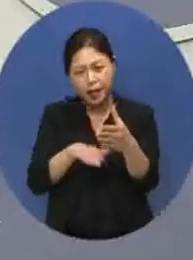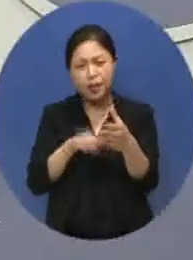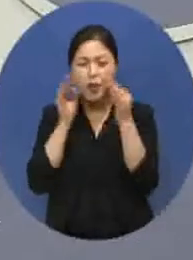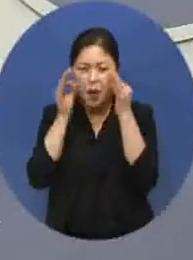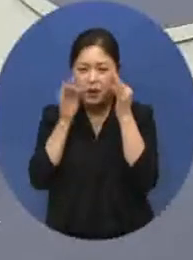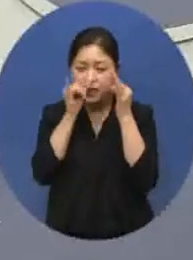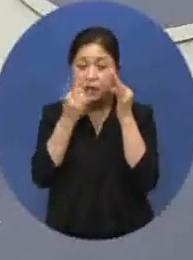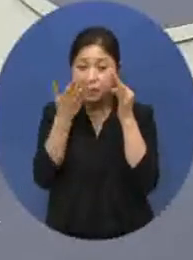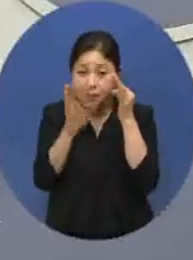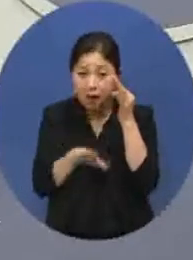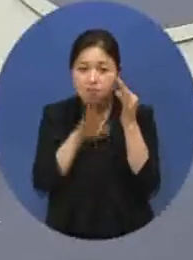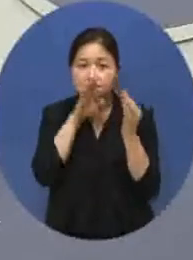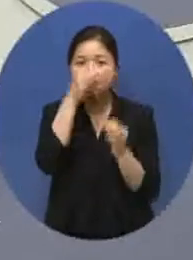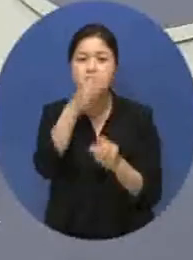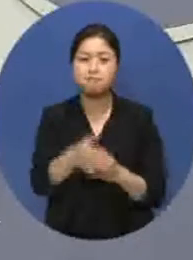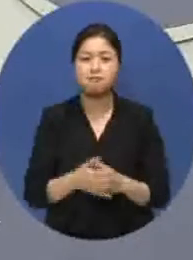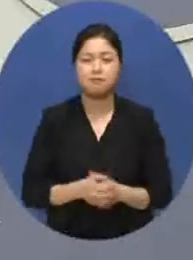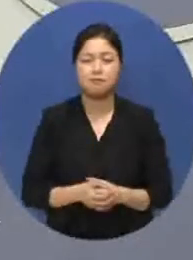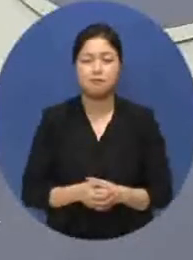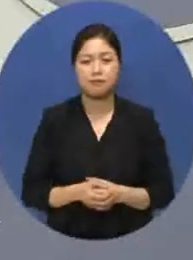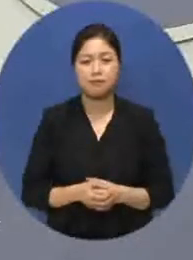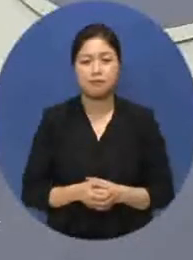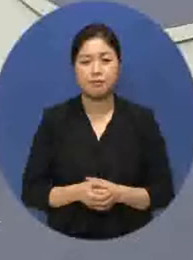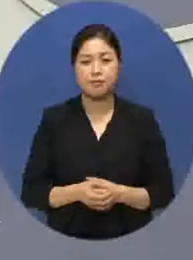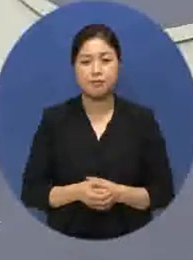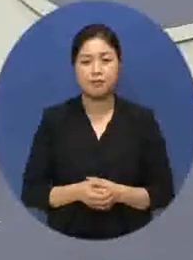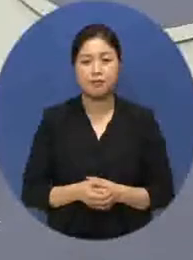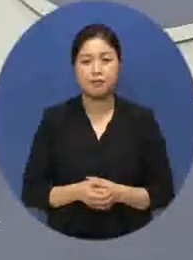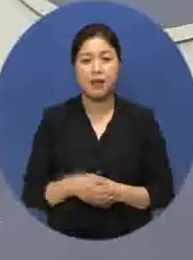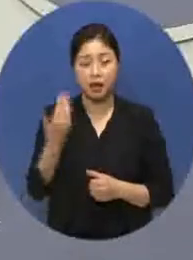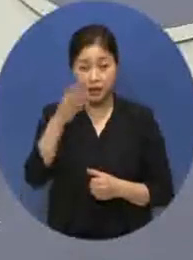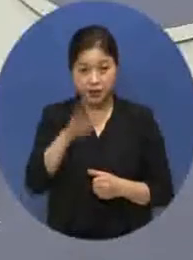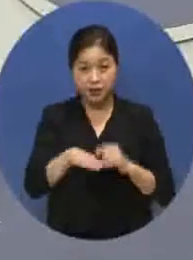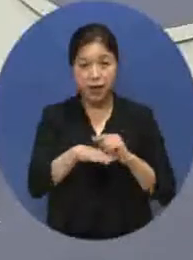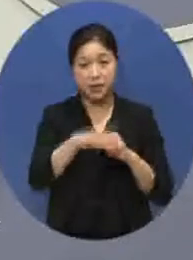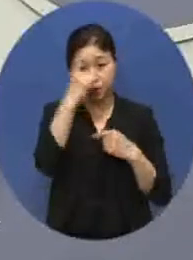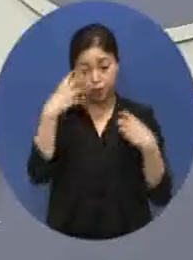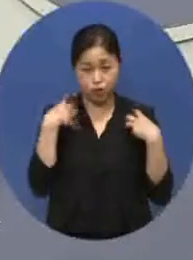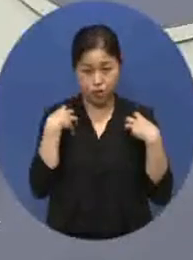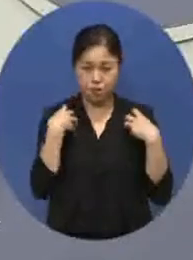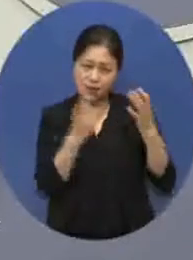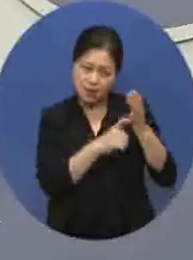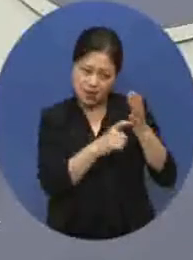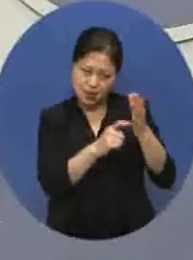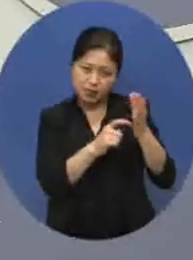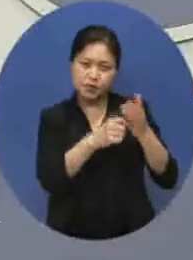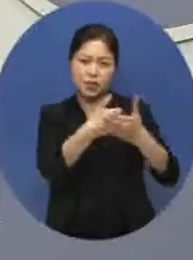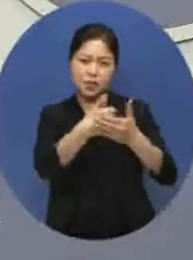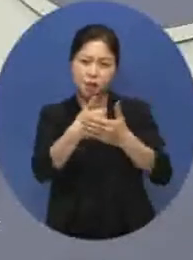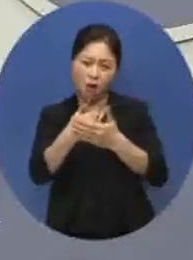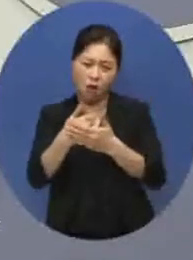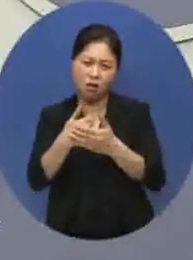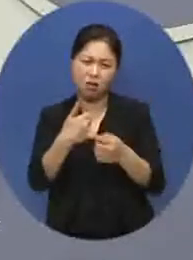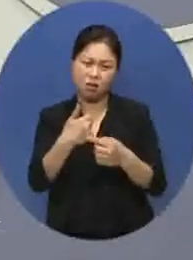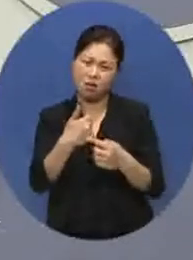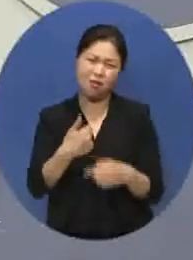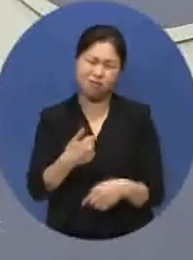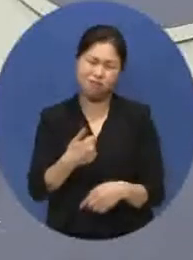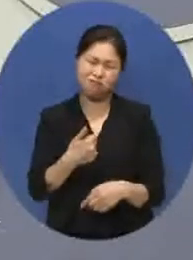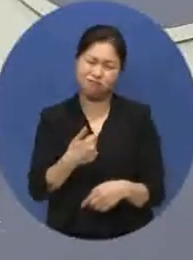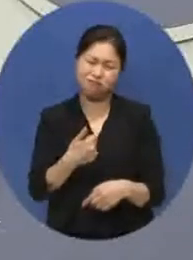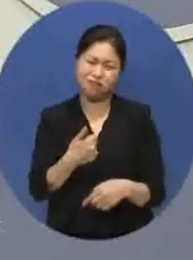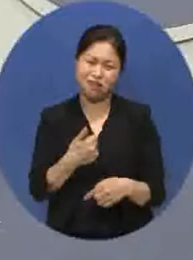그런데도 불구하고 또 정부 뭐 여러 가지 긴급 대책들이 이런 속속이 이루어지지는 못하는 형편이거든요.